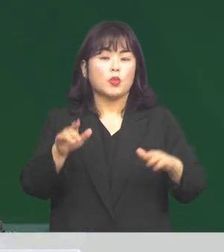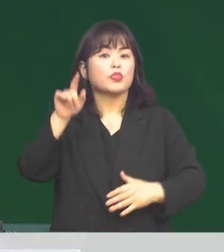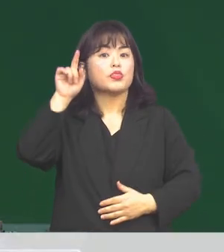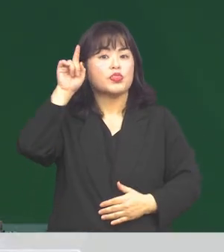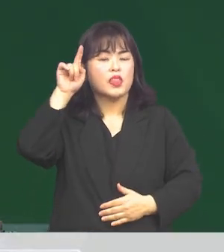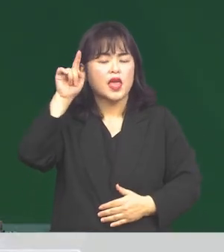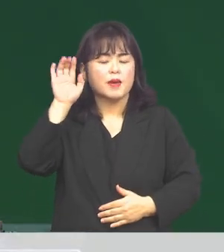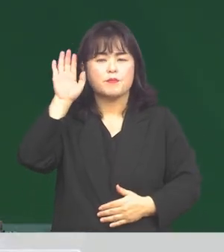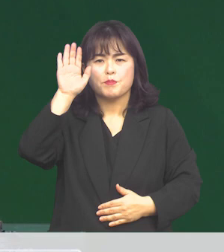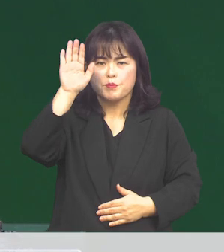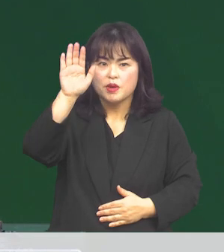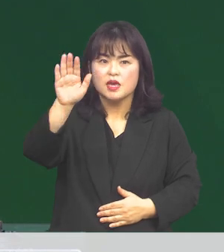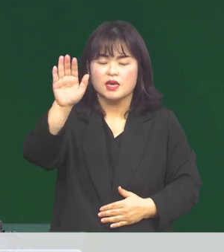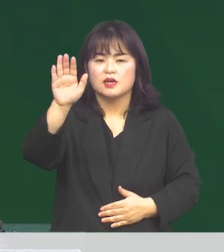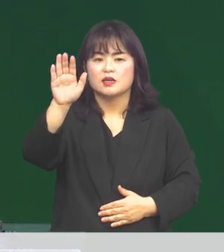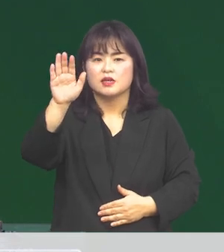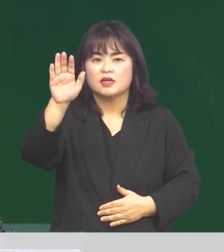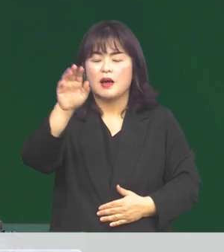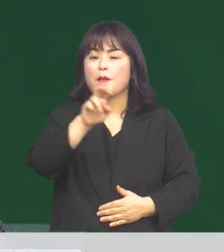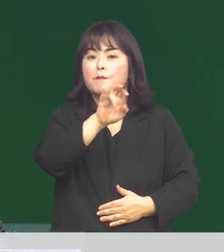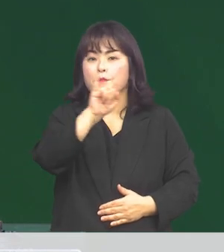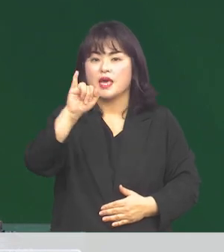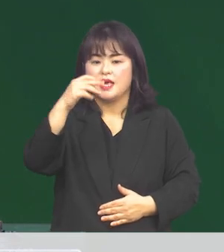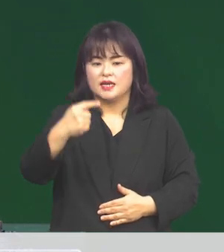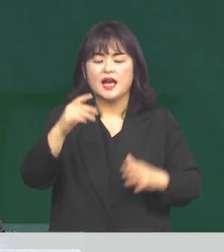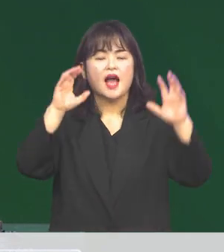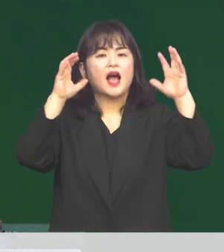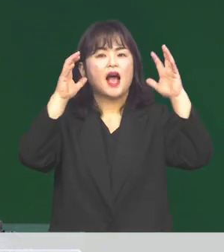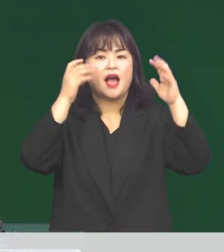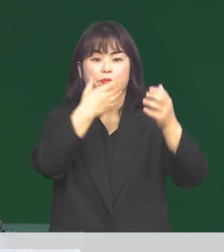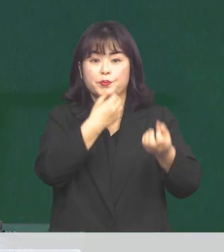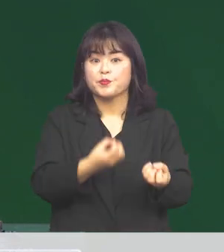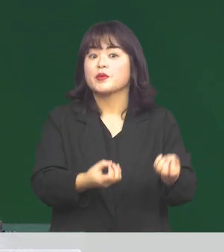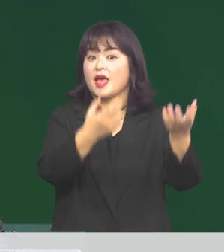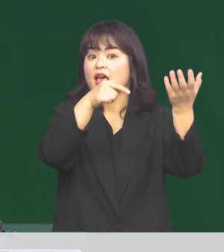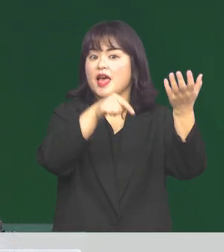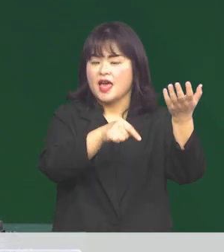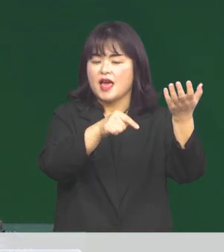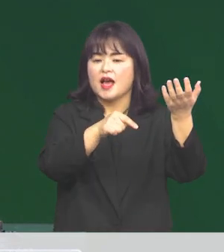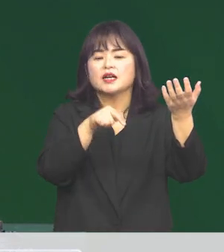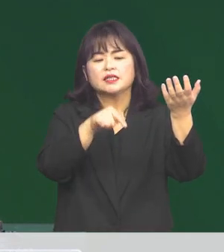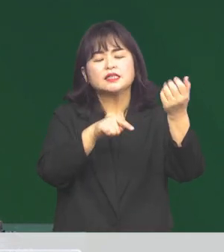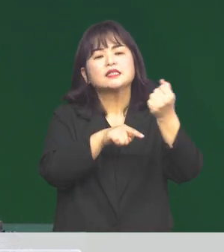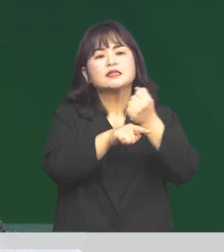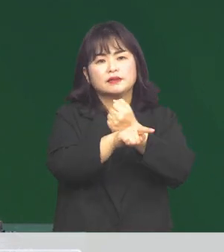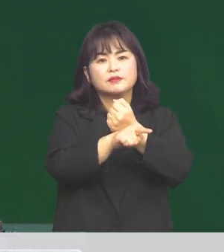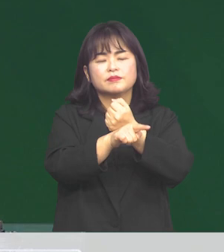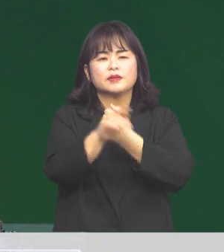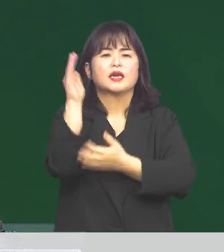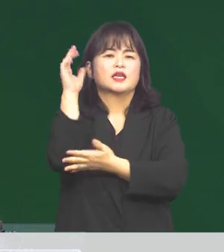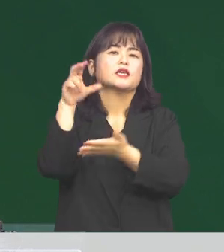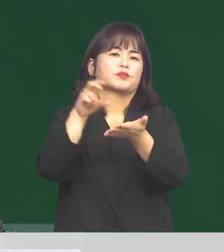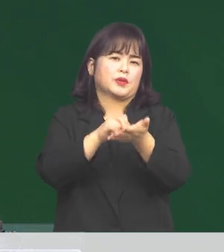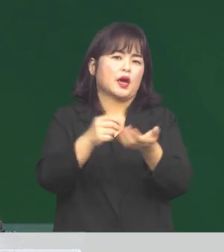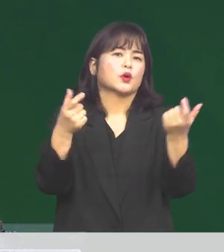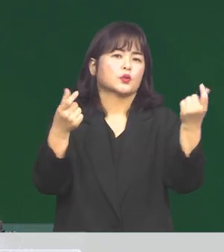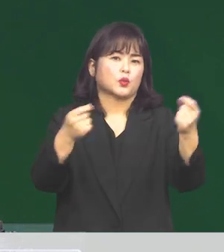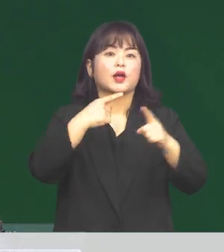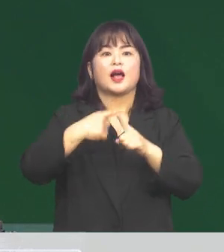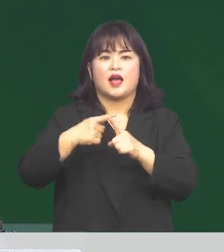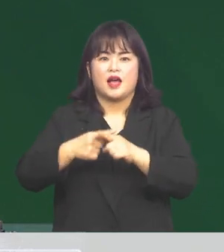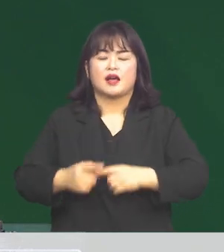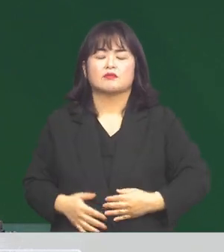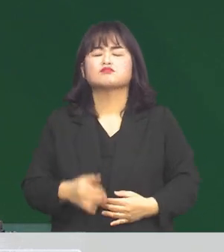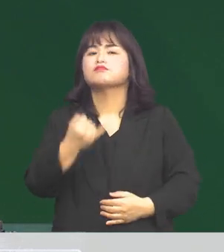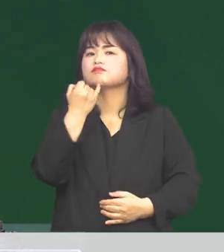오늘과 내일 이루어지는 미르아이 용인 페스타는 그 한마디로 주제인 것